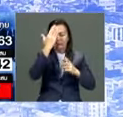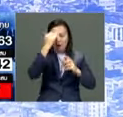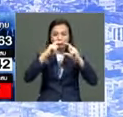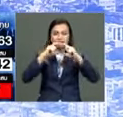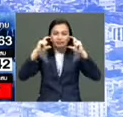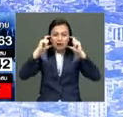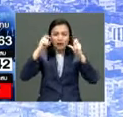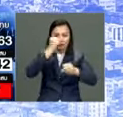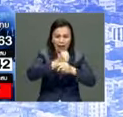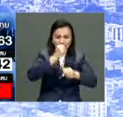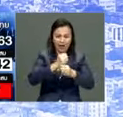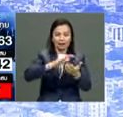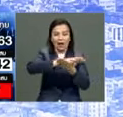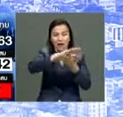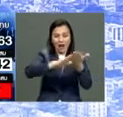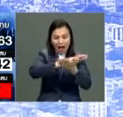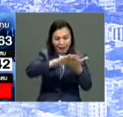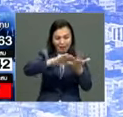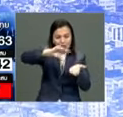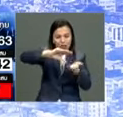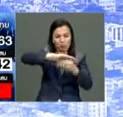จะผ่านกันไปได้ดีไม่ได้ดีก็ขึ้นอยู่กับในช่วงเวลาที่เหลืออีกประมาณสักสัปดาห์นึงนี้นะครับก็อยากให้ทุกๆท่านได้ทำอย่างที่ท่านเคยทำกันมามีศูนย์อยู่หลายๆวันนะครับเพื่อเพราะว่าเราใส่หน้ากากอนามัยอยู่ตลอดเวลาเป็นเพราะเราล้างมือมาตรการ5